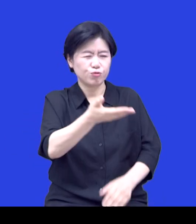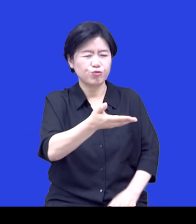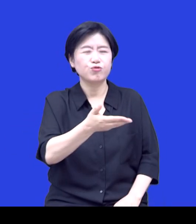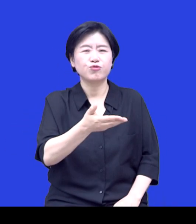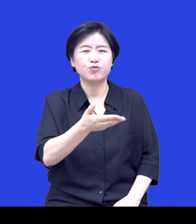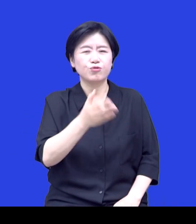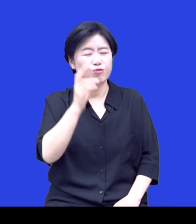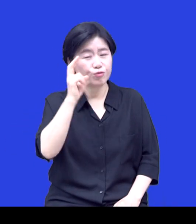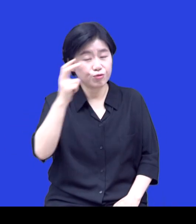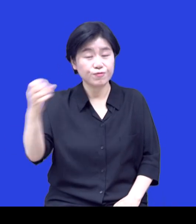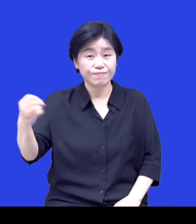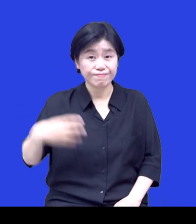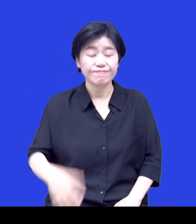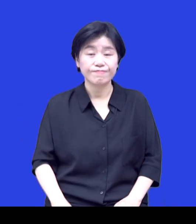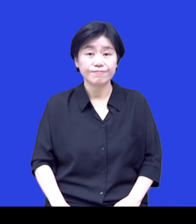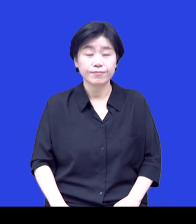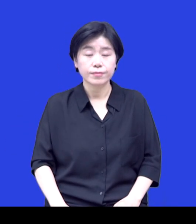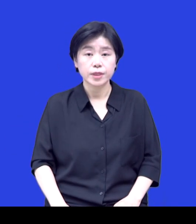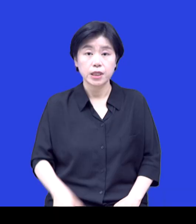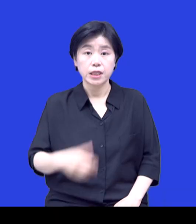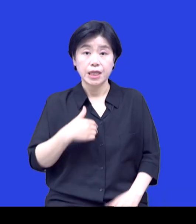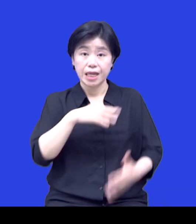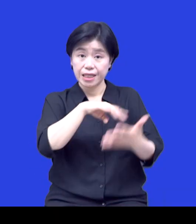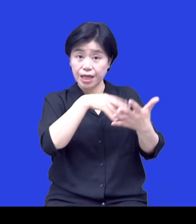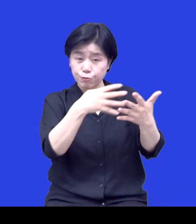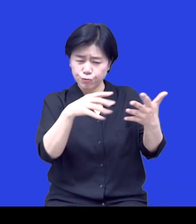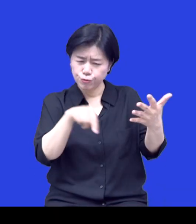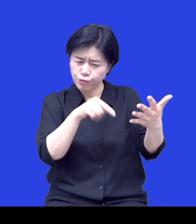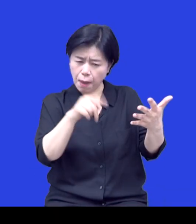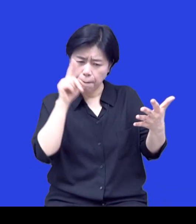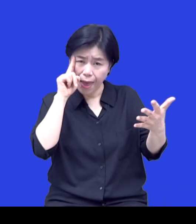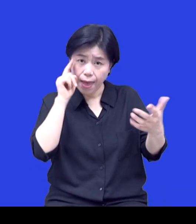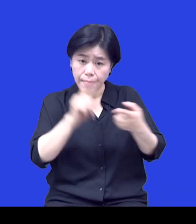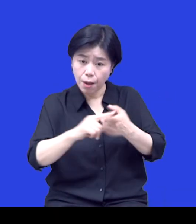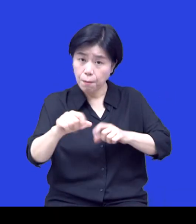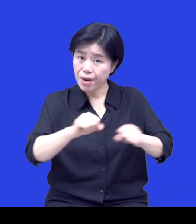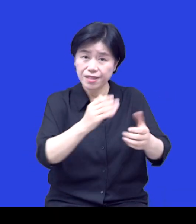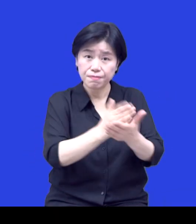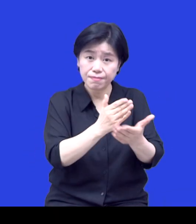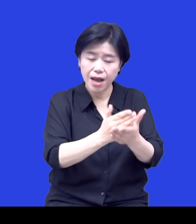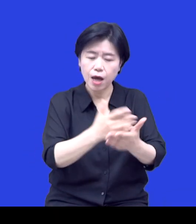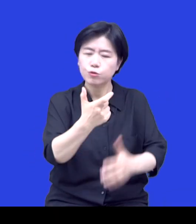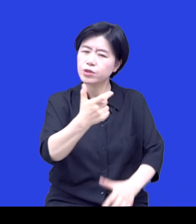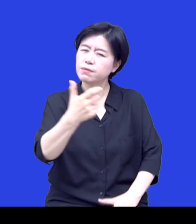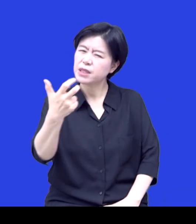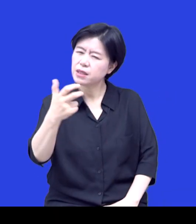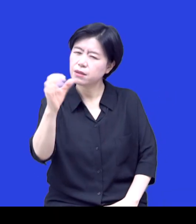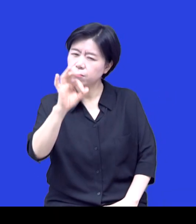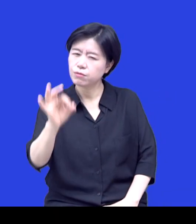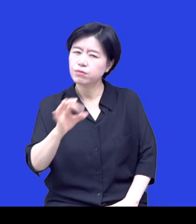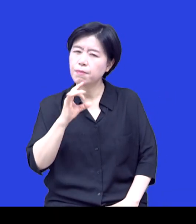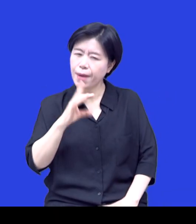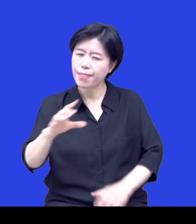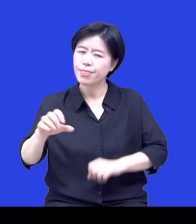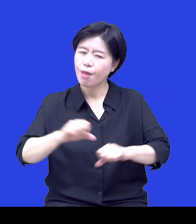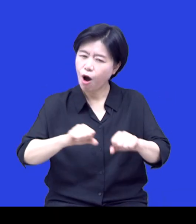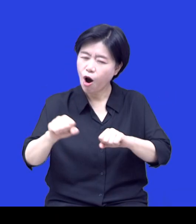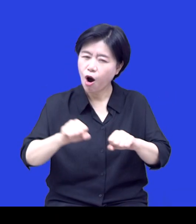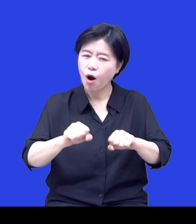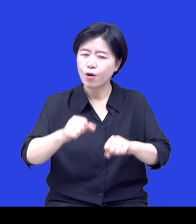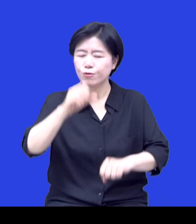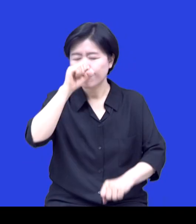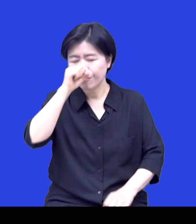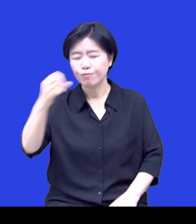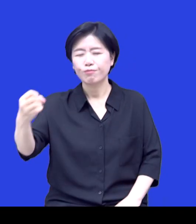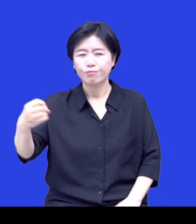야. 그리고 저녁에 무리가 오면 막 여기가 경련이 와요. 그래서 자야 돼요. 아유. 그 후에